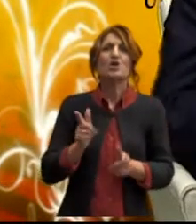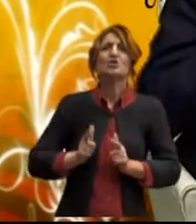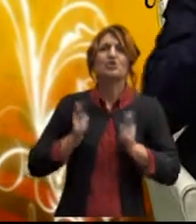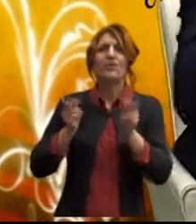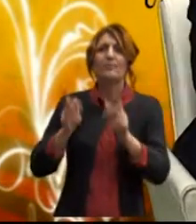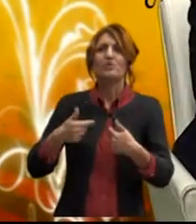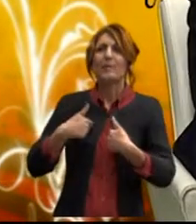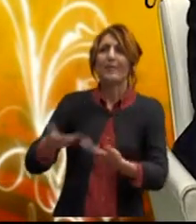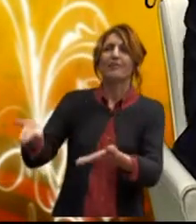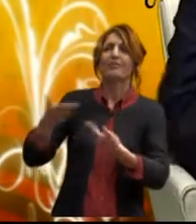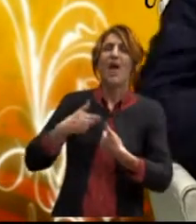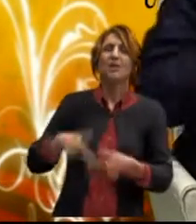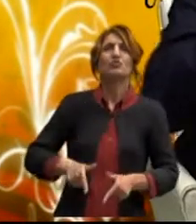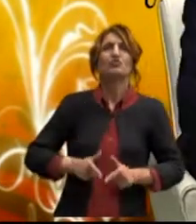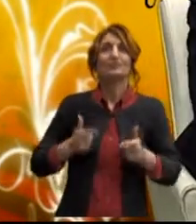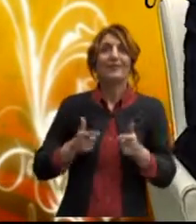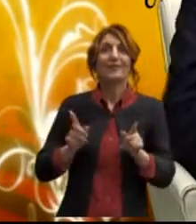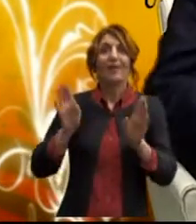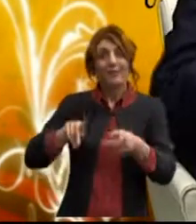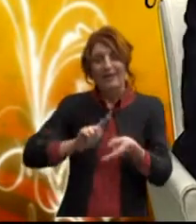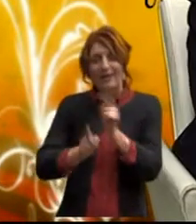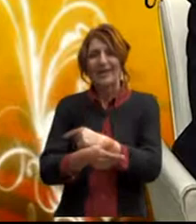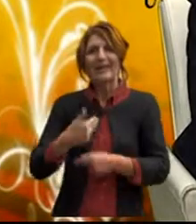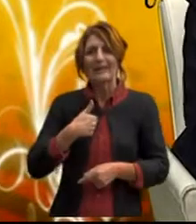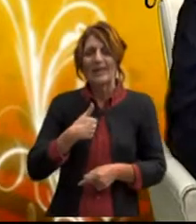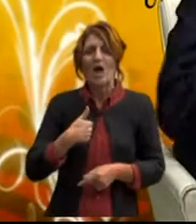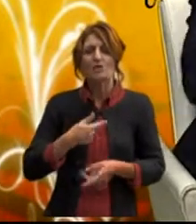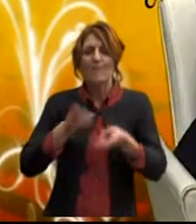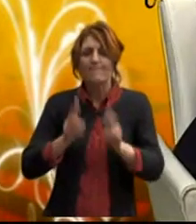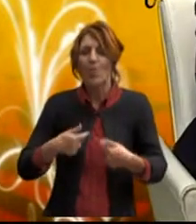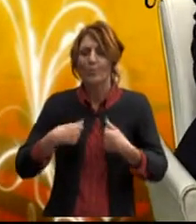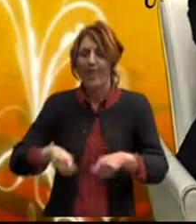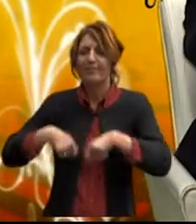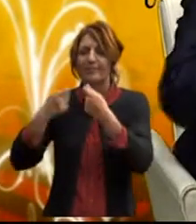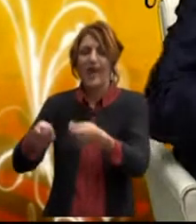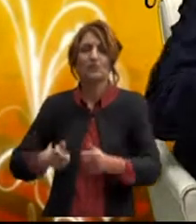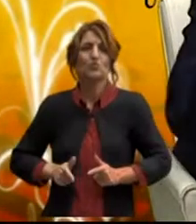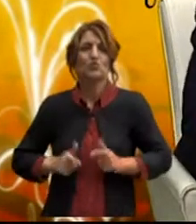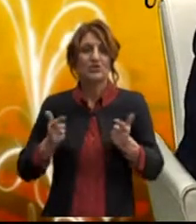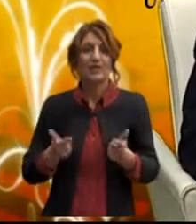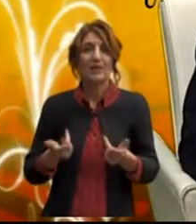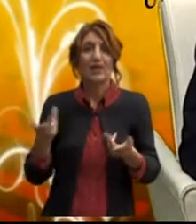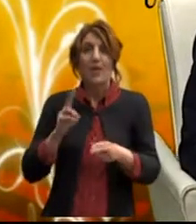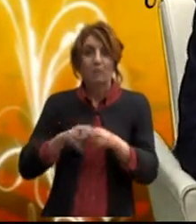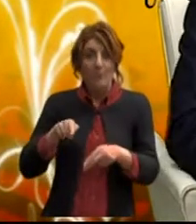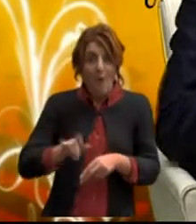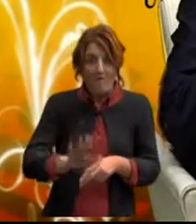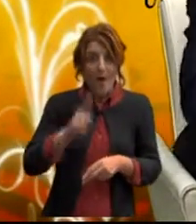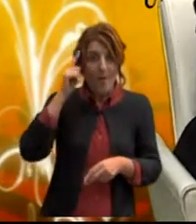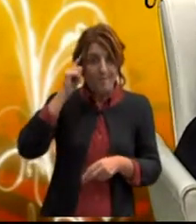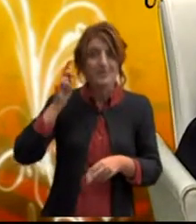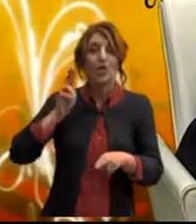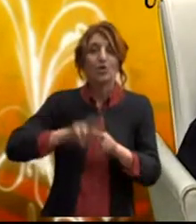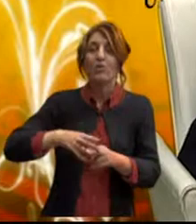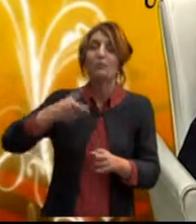dati, nego šta vi možete dati životu. Jer kad vi dajete, onda ste aktivni. I ono sve što ste dali, dobit ćete mnogostruko nazad. Dakle, što